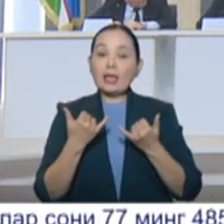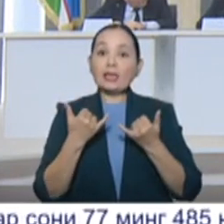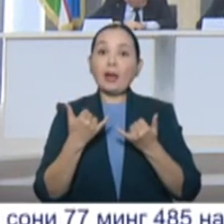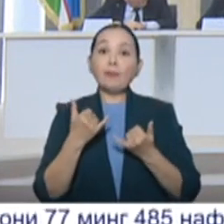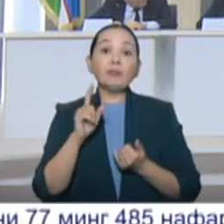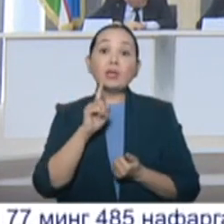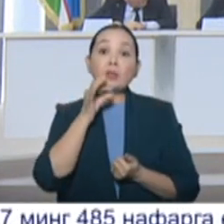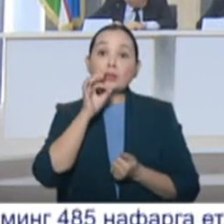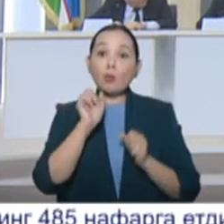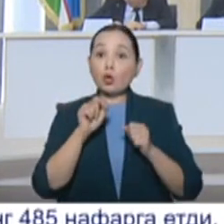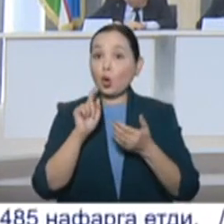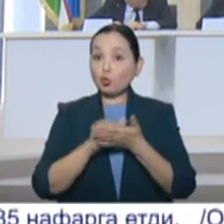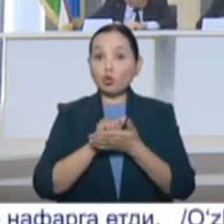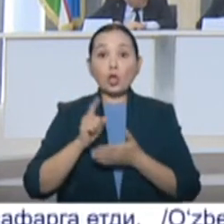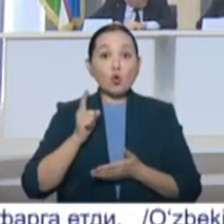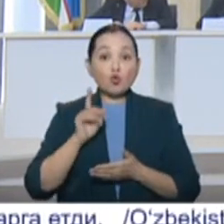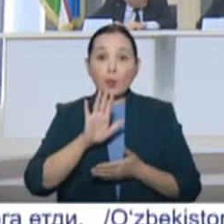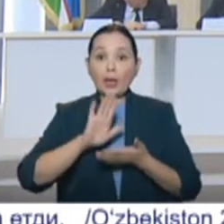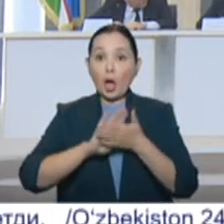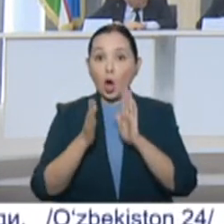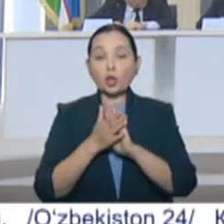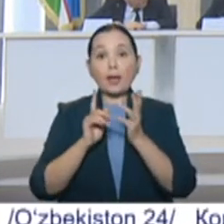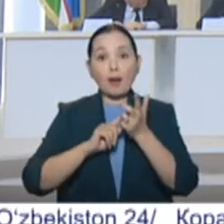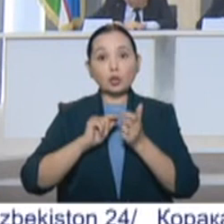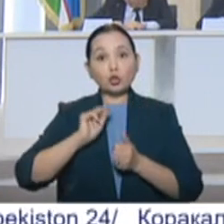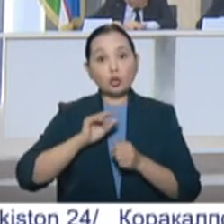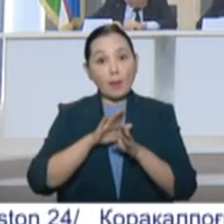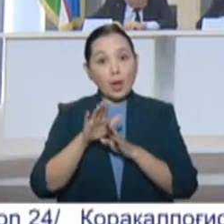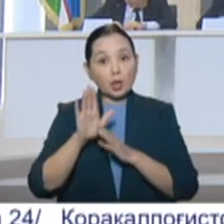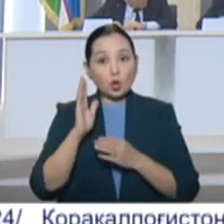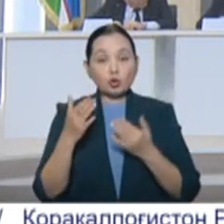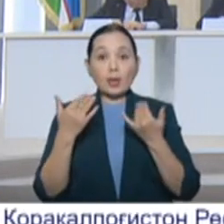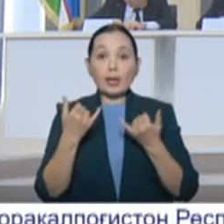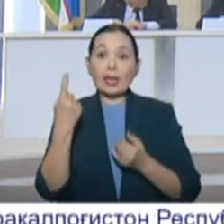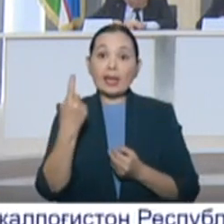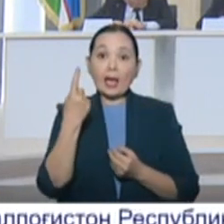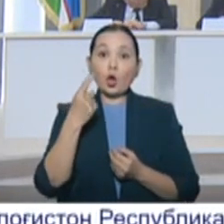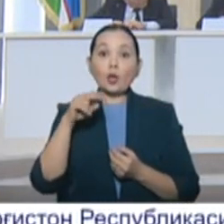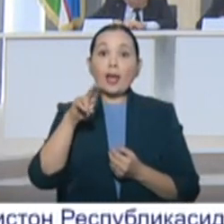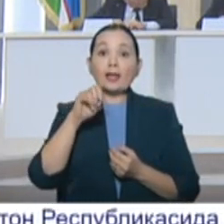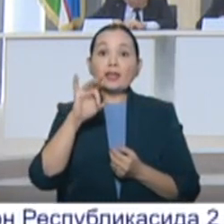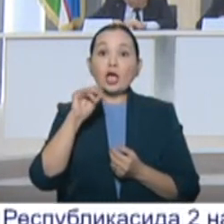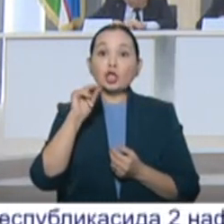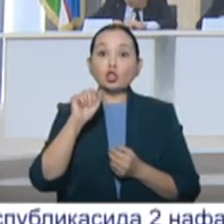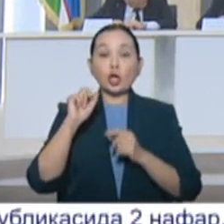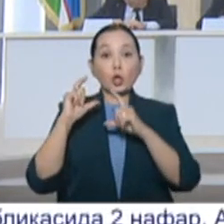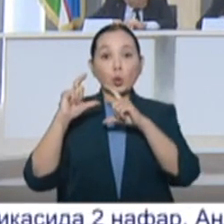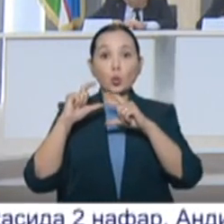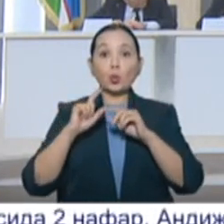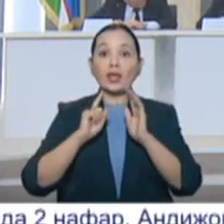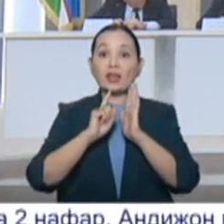nima desam bo'ladi? Hujjatni kutmagan holda ham bir qator ishlar amalga oshirilyapti. Mana bugungi kunda yagona darcha, mana yuk